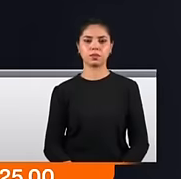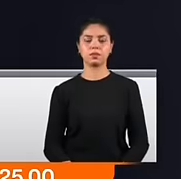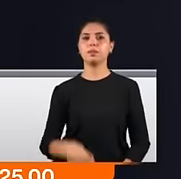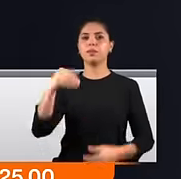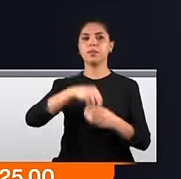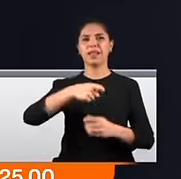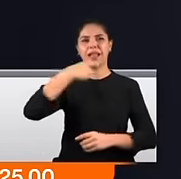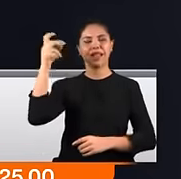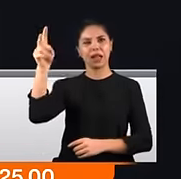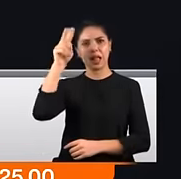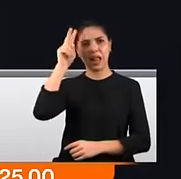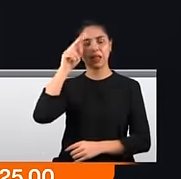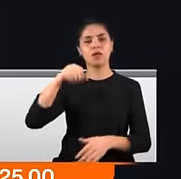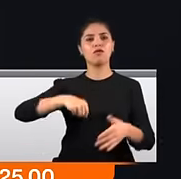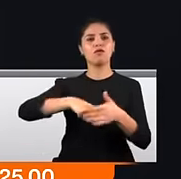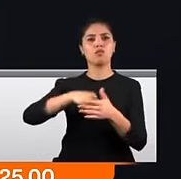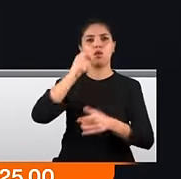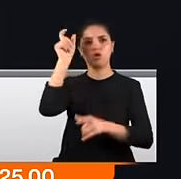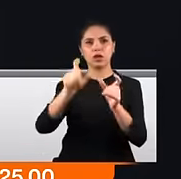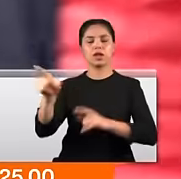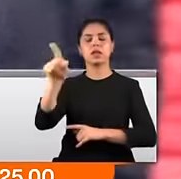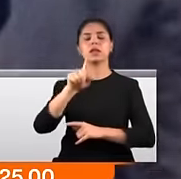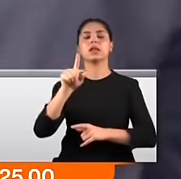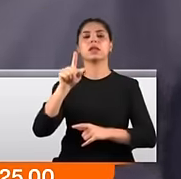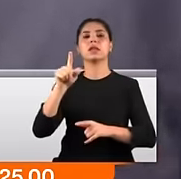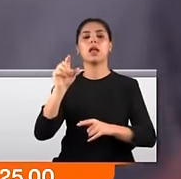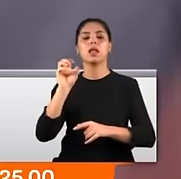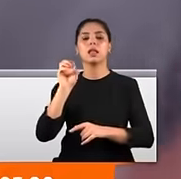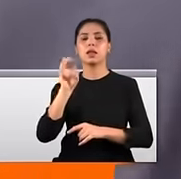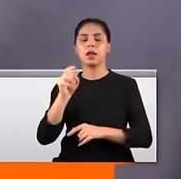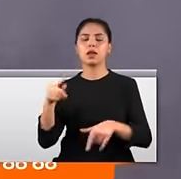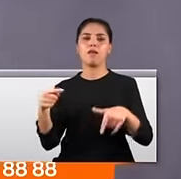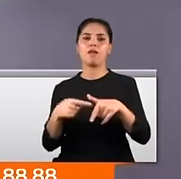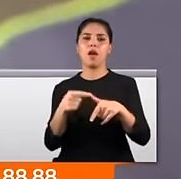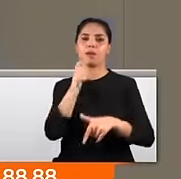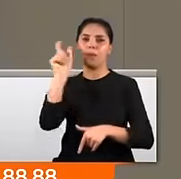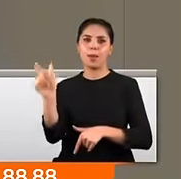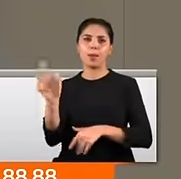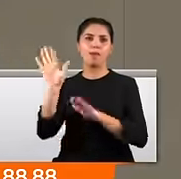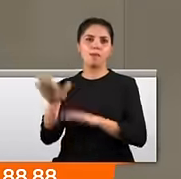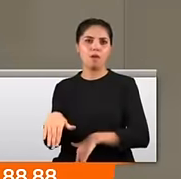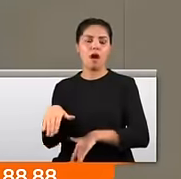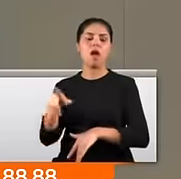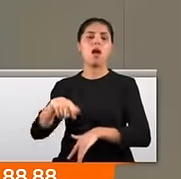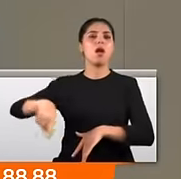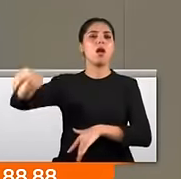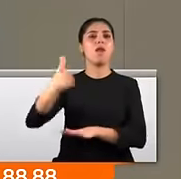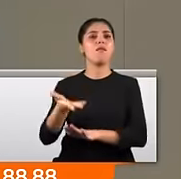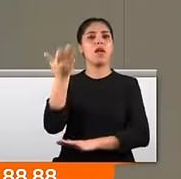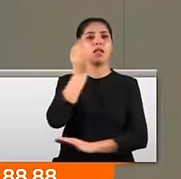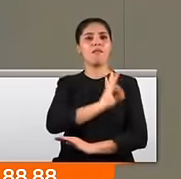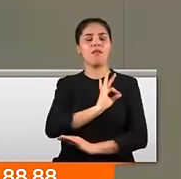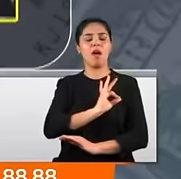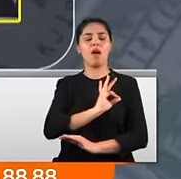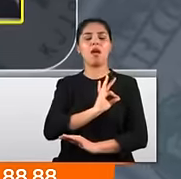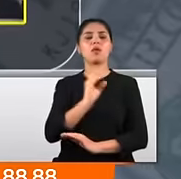İçlerinde eski Galatasaraylı futbolcular ve teknik direktör Fatih Terim'in de bulunduğu, birçok kişiye sözde yüksek karlı fon vaat